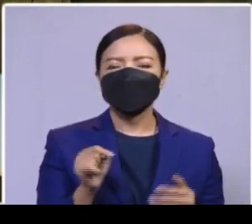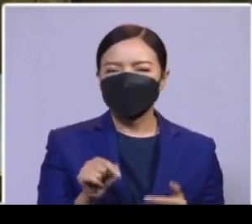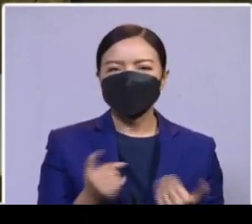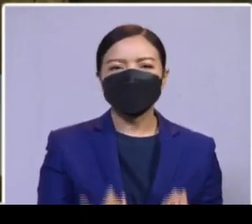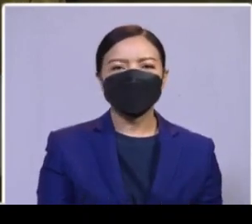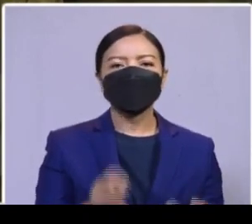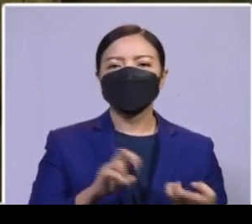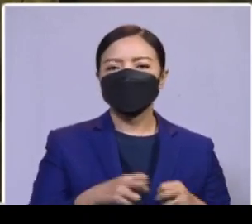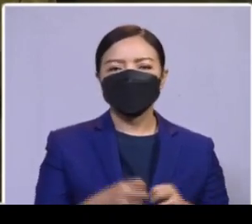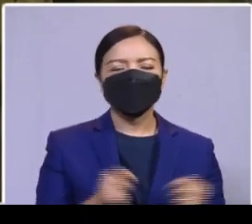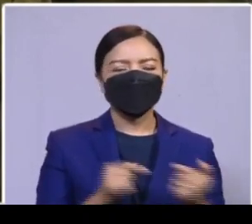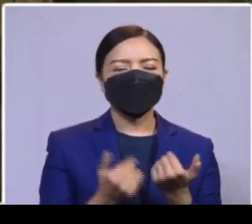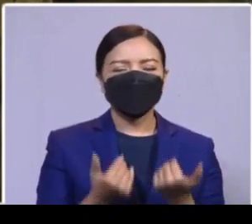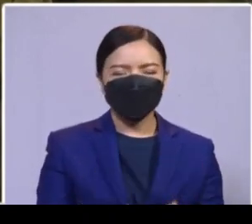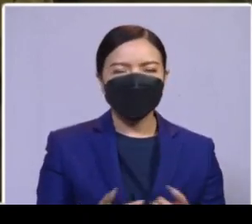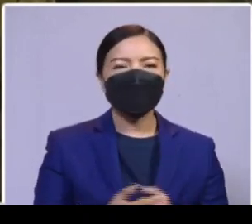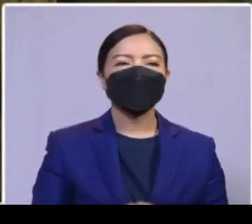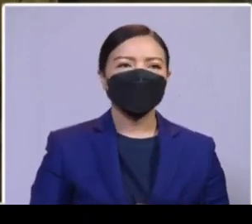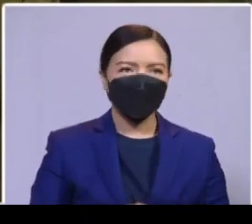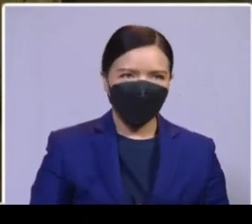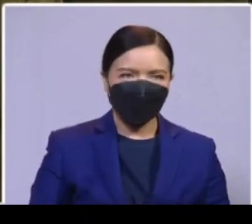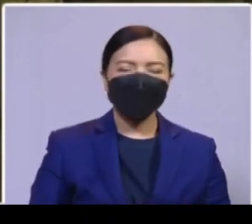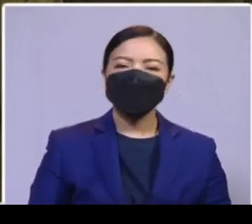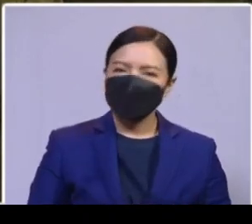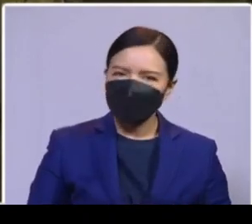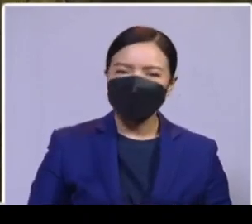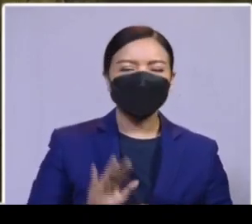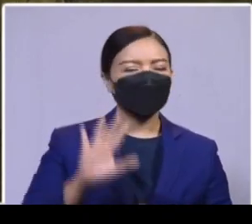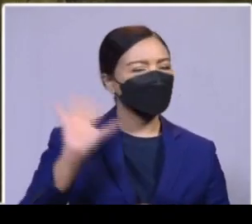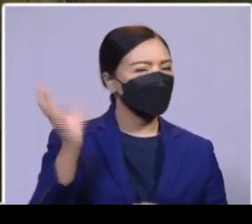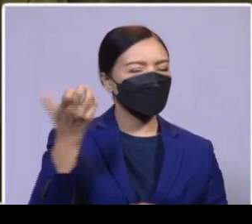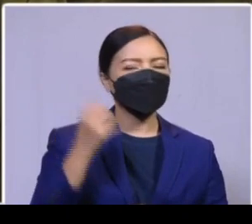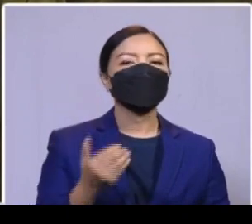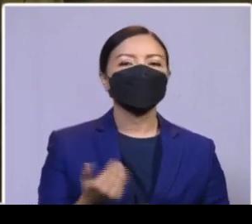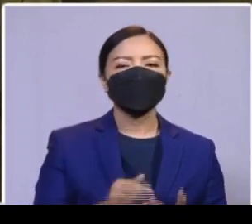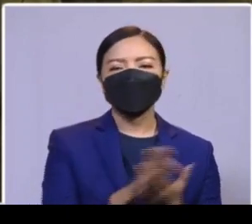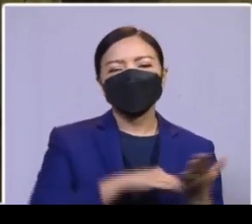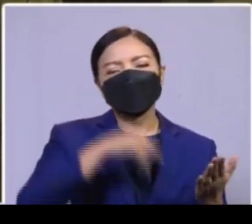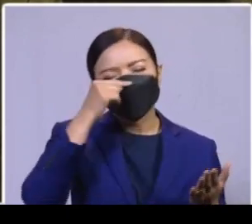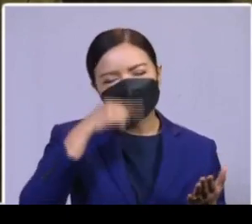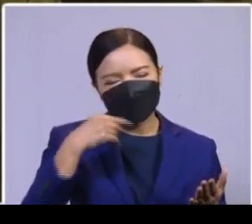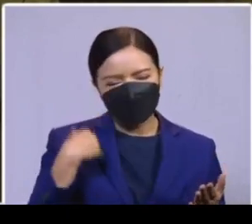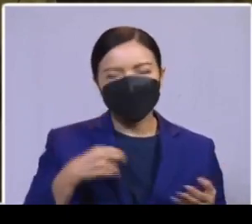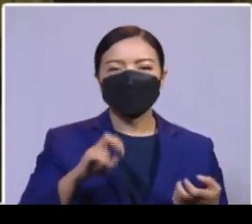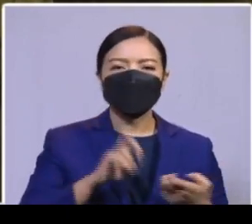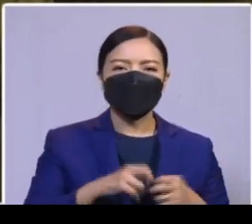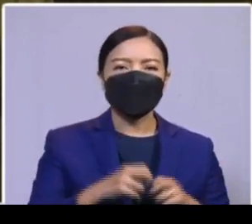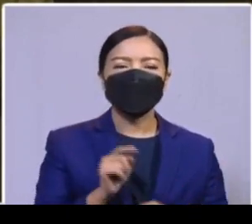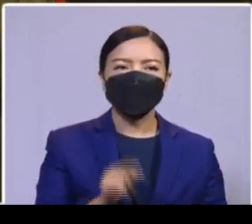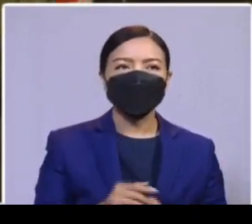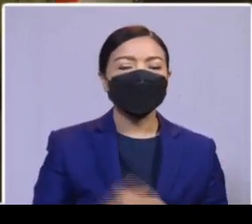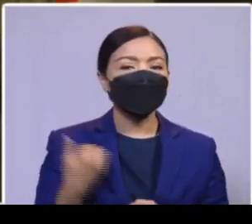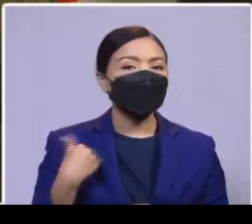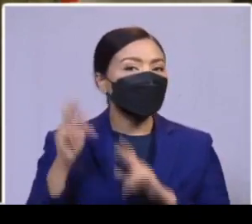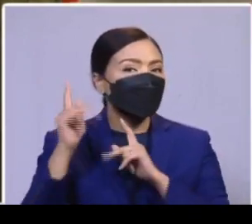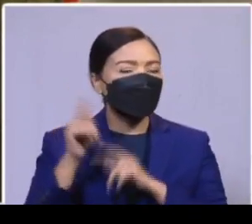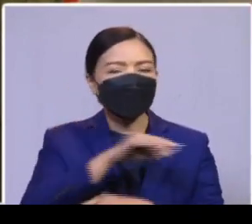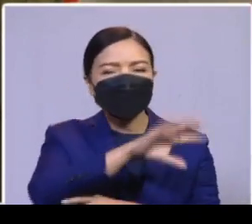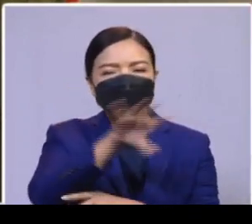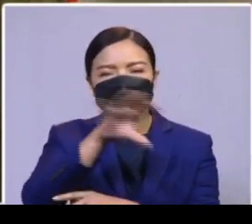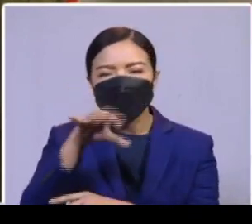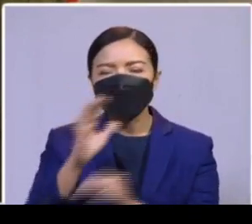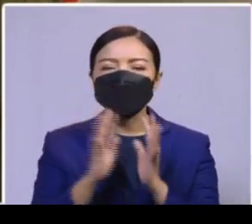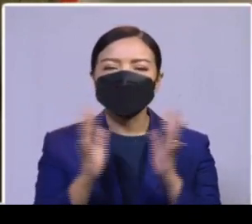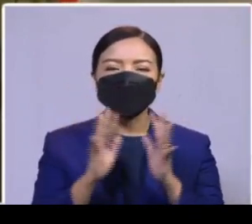คัญอย่างยิ่งของไม่ใช่พัทยาอย่างเดียวละเป็นของทั้งโลกเลยนะครับและของประเทศไทยด้วยนะครับเราจะเห็นว่ามีข่าวในการหลอกลวงกัน